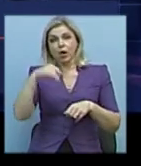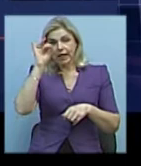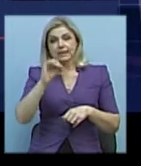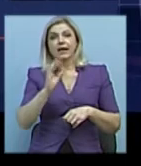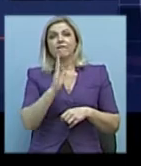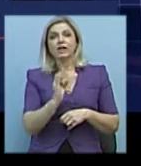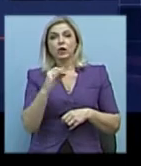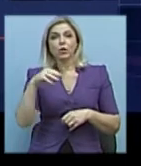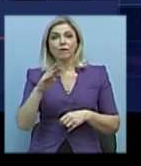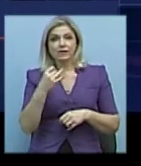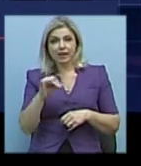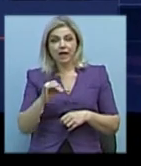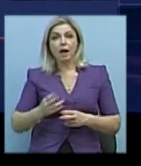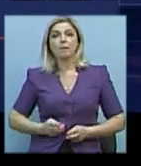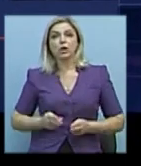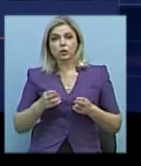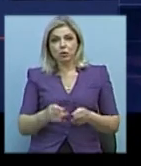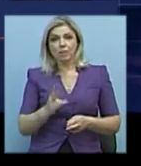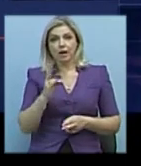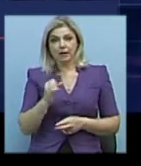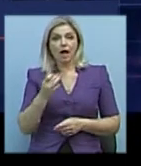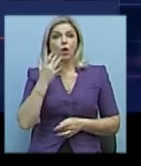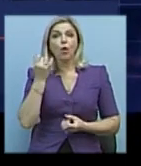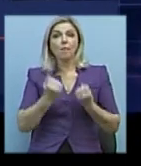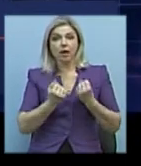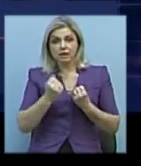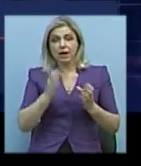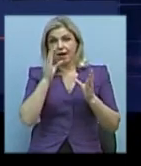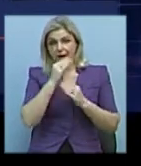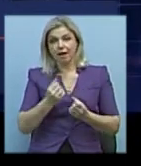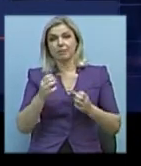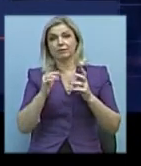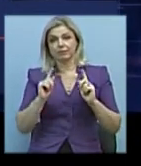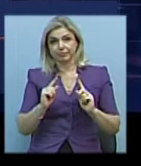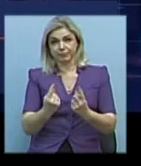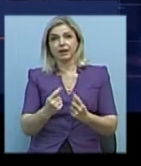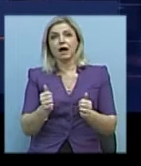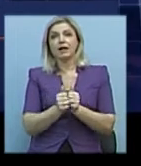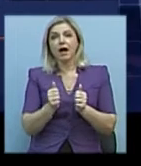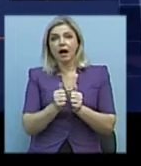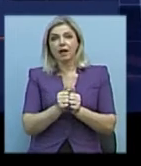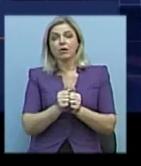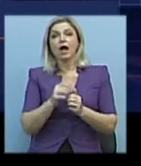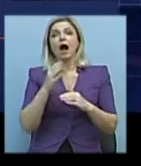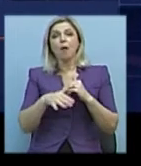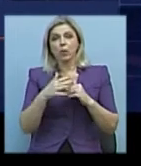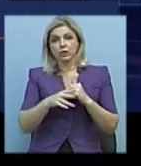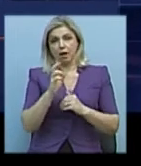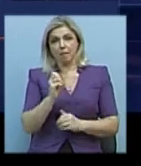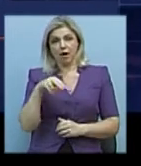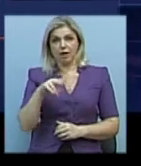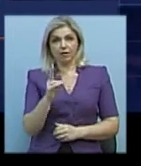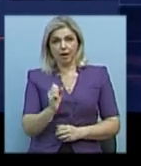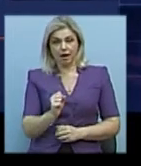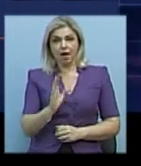відділку зловмисника на викраденому легковику вдалося затримати біля автозаправної станції у селі Капустяна Балка.